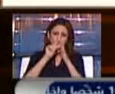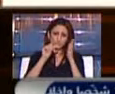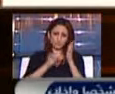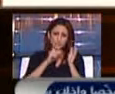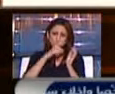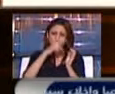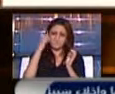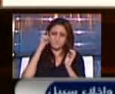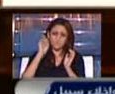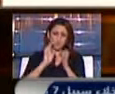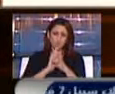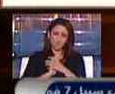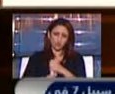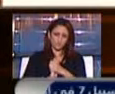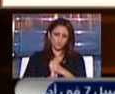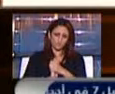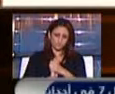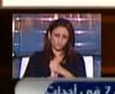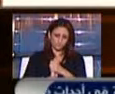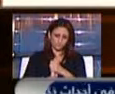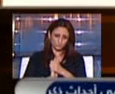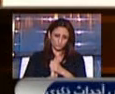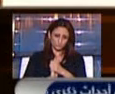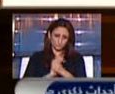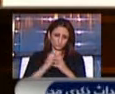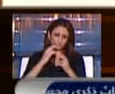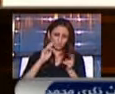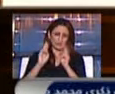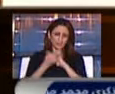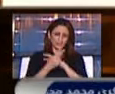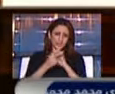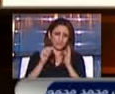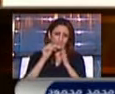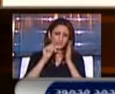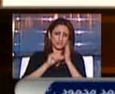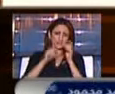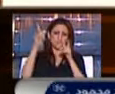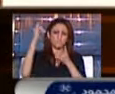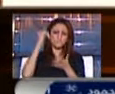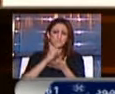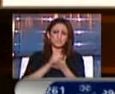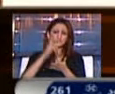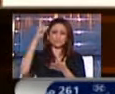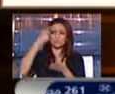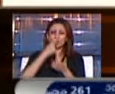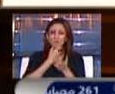وليس مخولا بتغيير هذا الاعلان الدستوري، والرئيس هو المسؤول الوحيد.